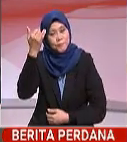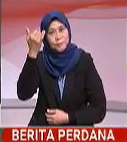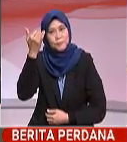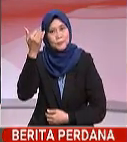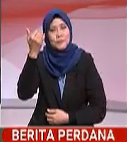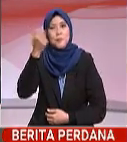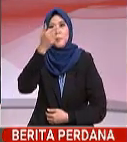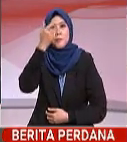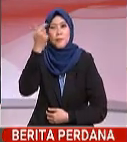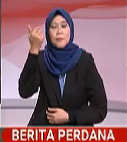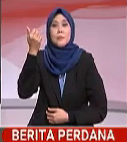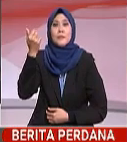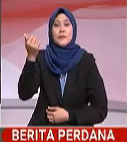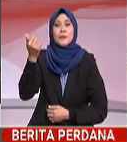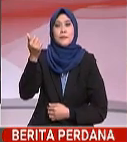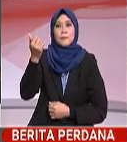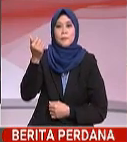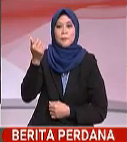dia menyedarkan bahawa